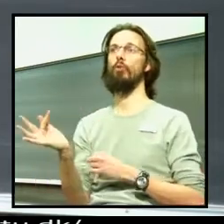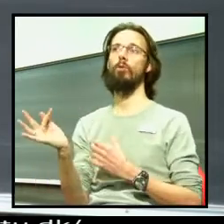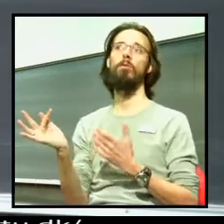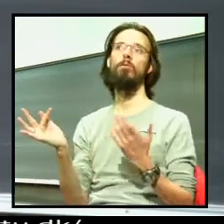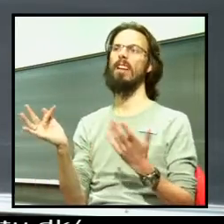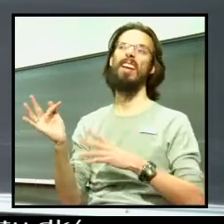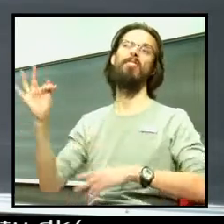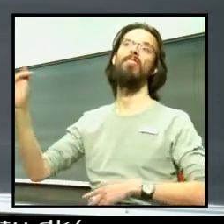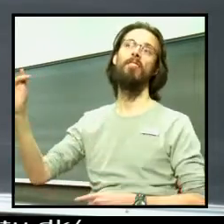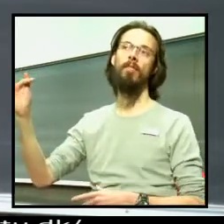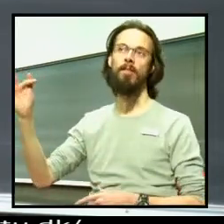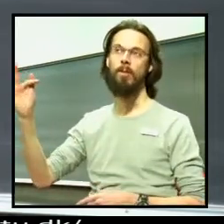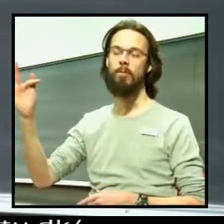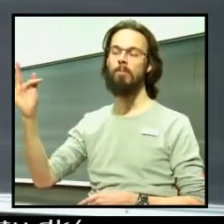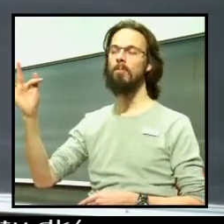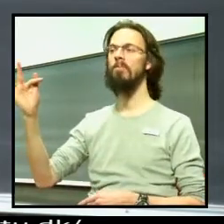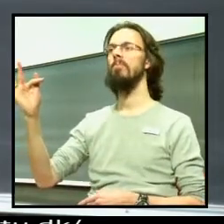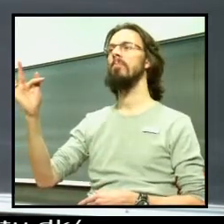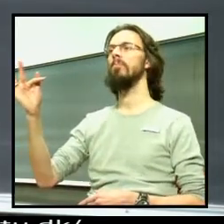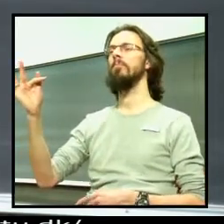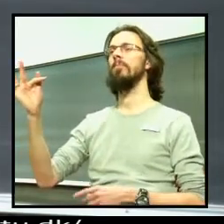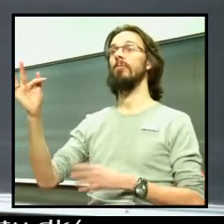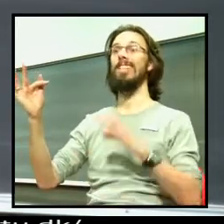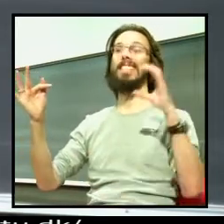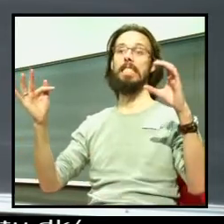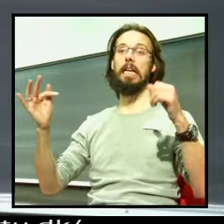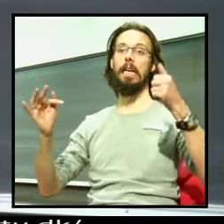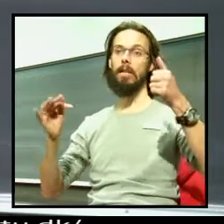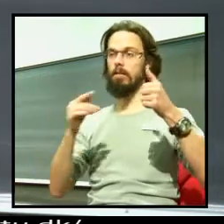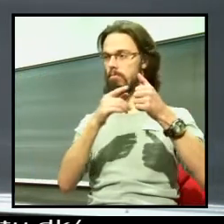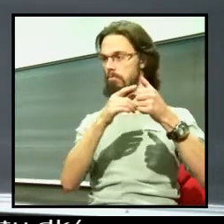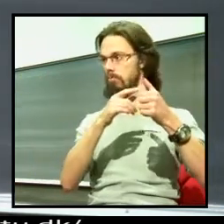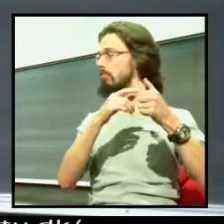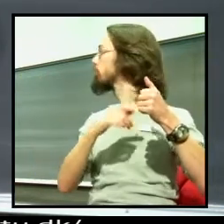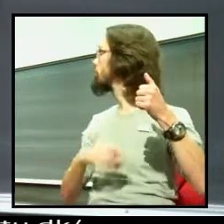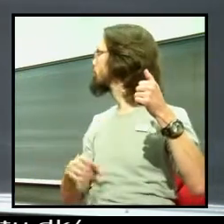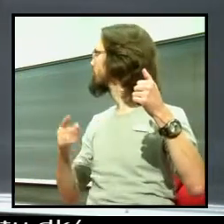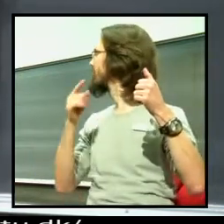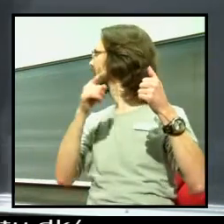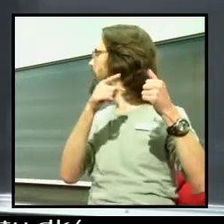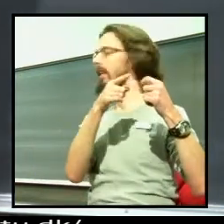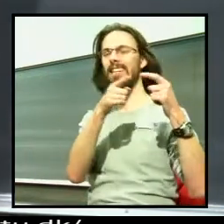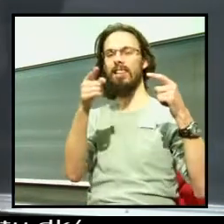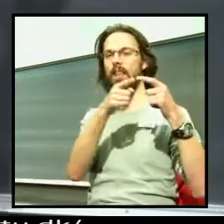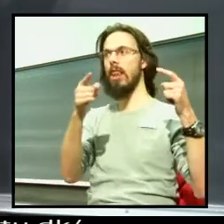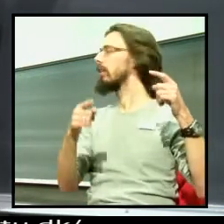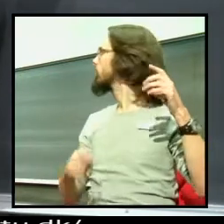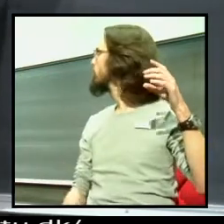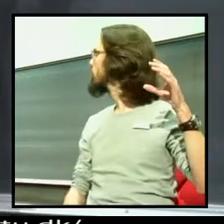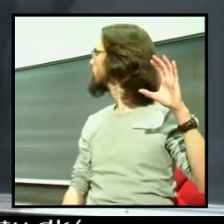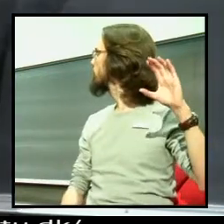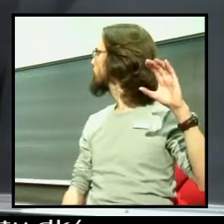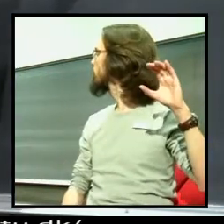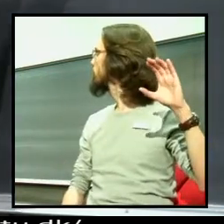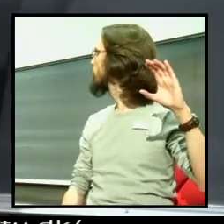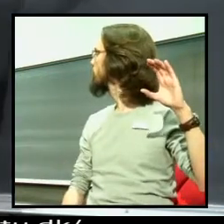en funktion f, som går fra c1, af det her interval over i